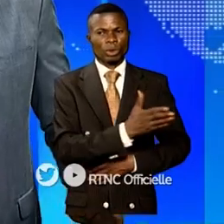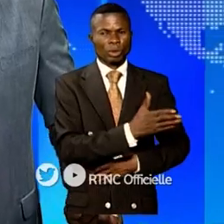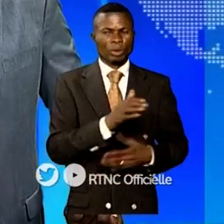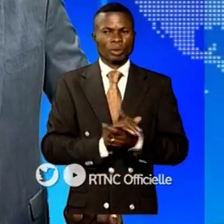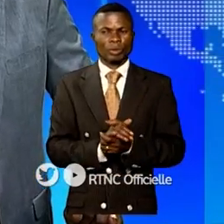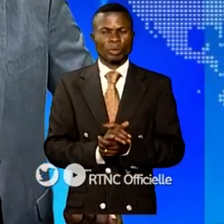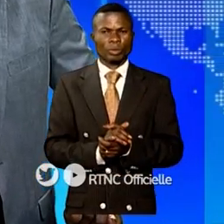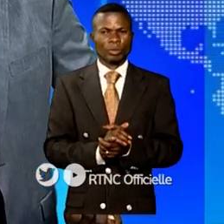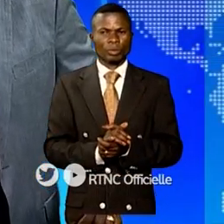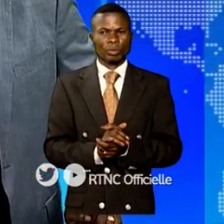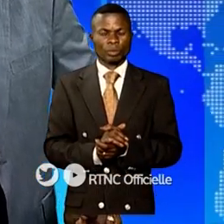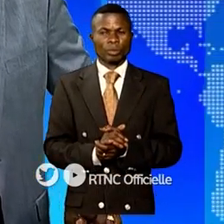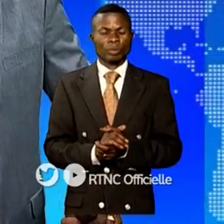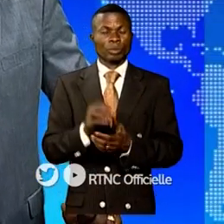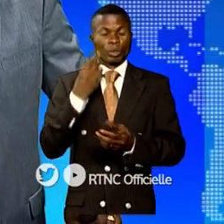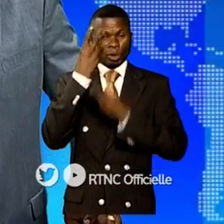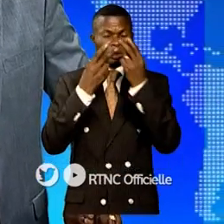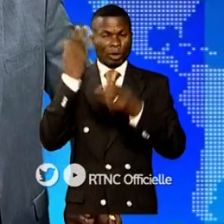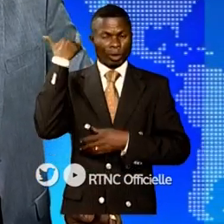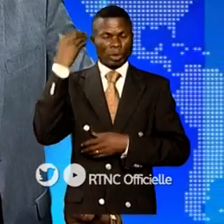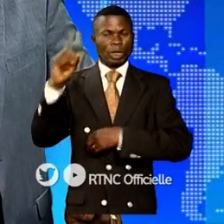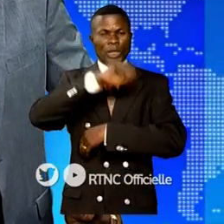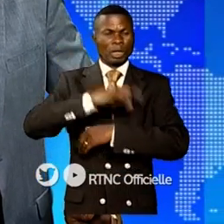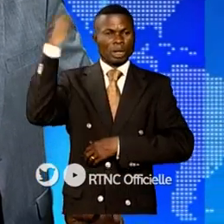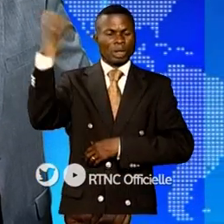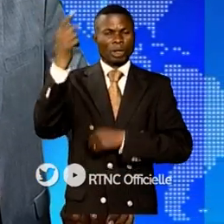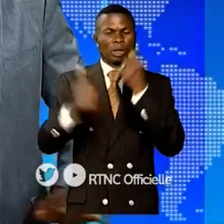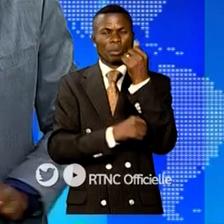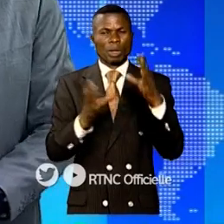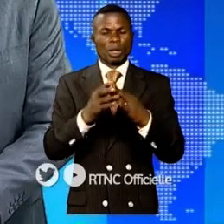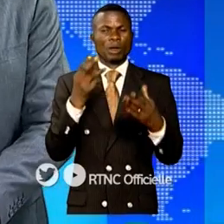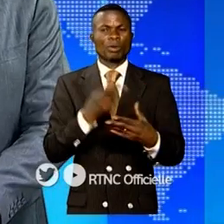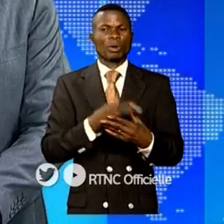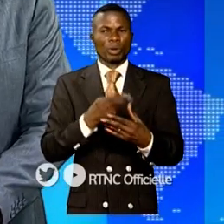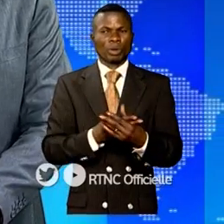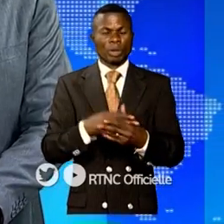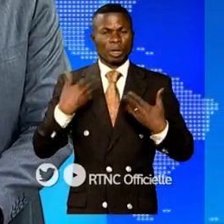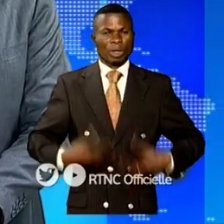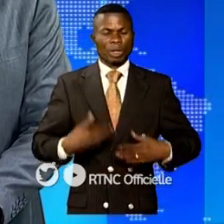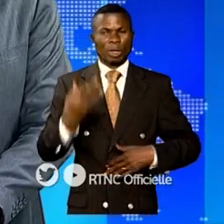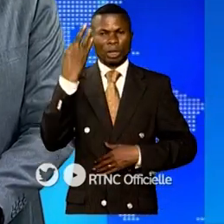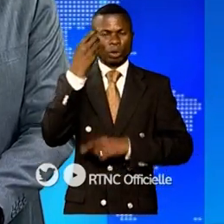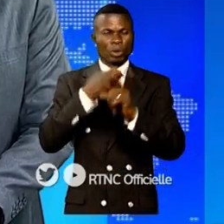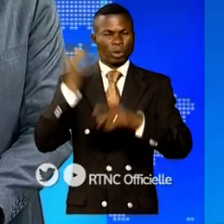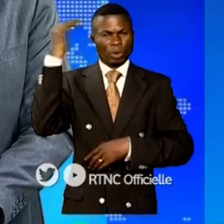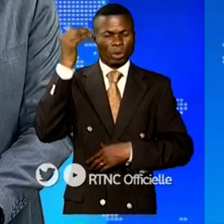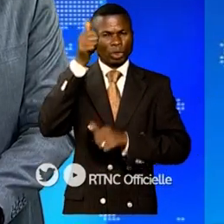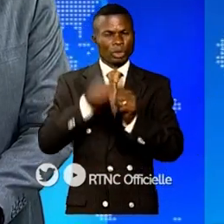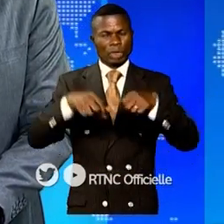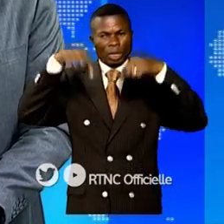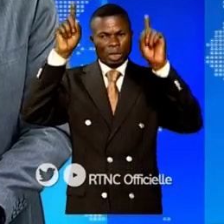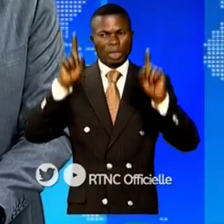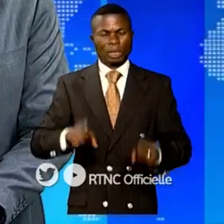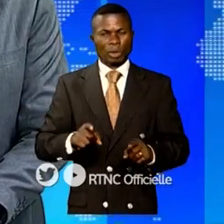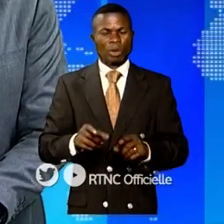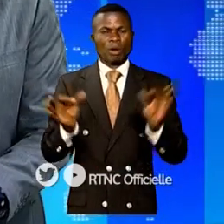Et puis ces coups des rétroviseurs sur la journée internationale des personnes vivant avec handicap, célébrée le 3 décembre de chaque année,